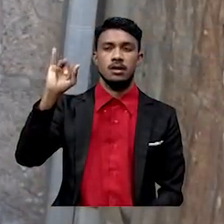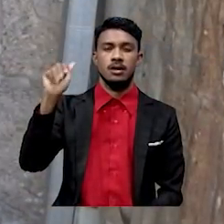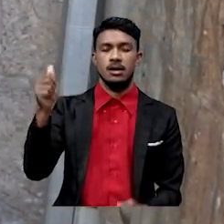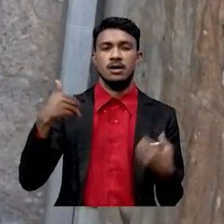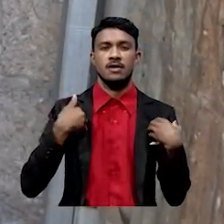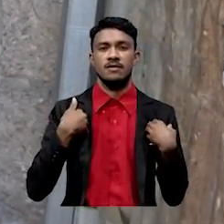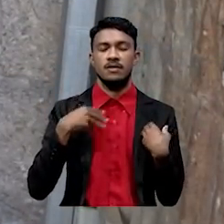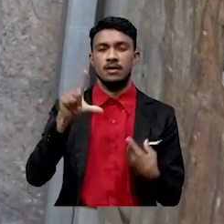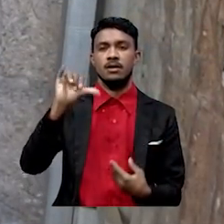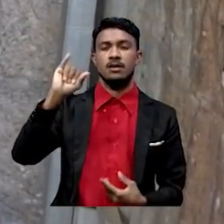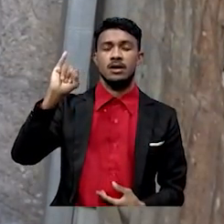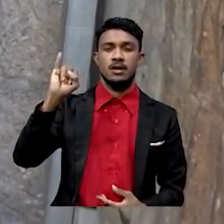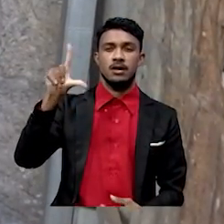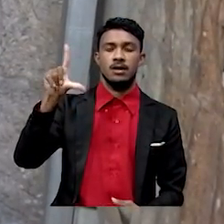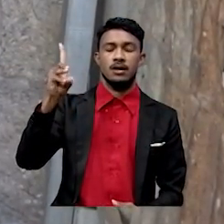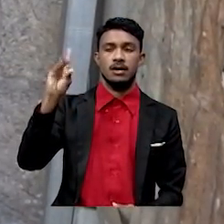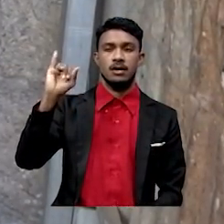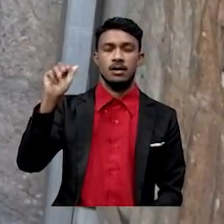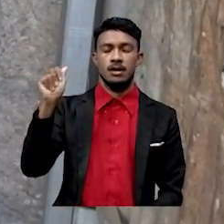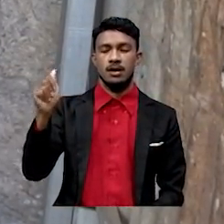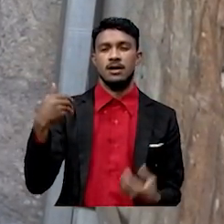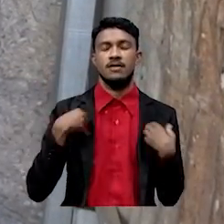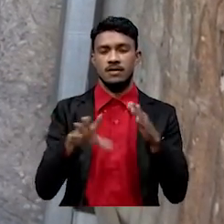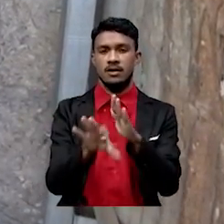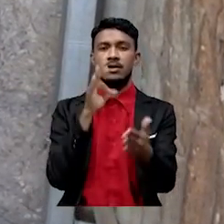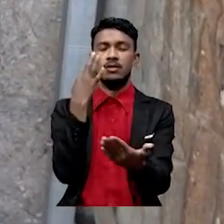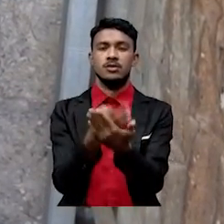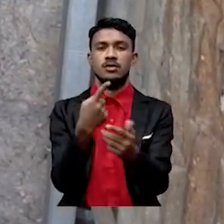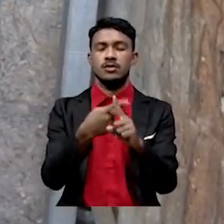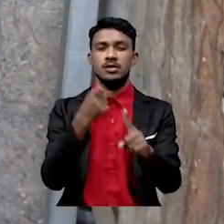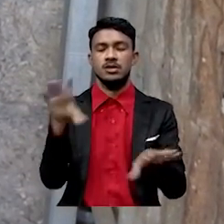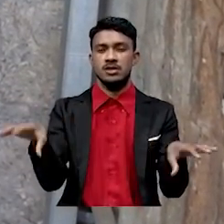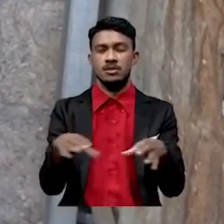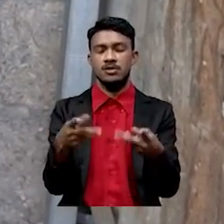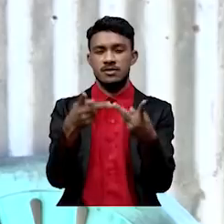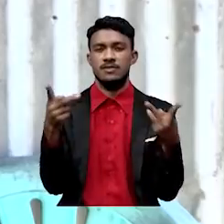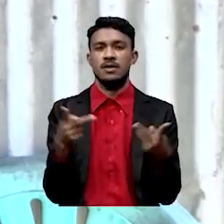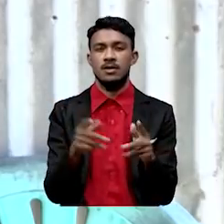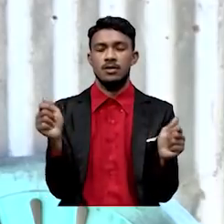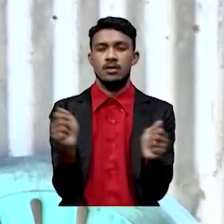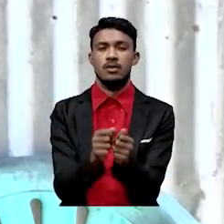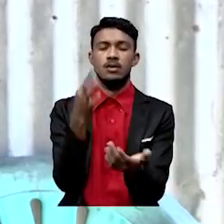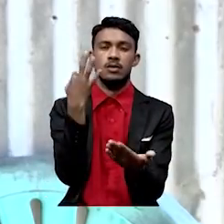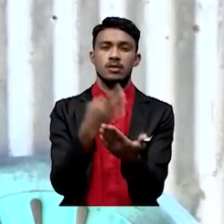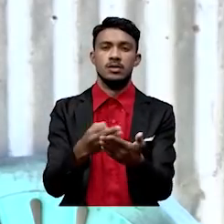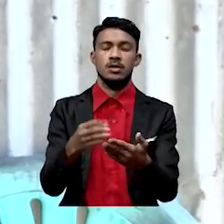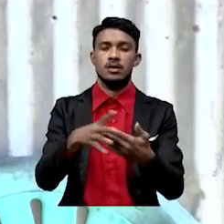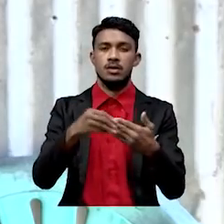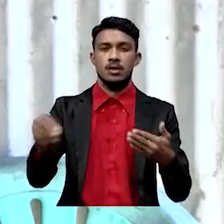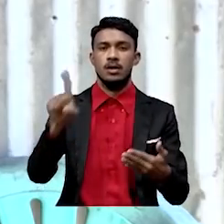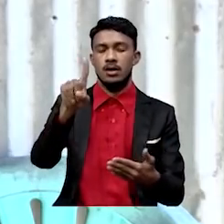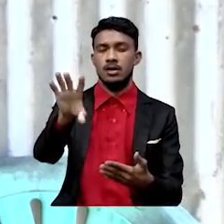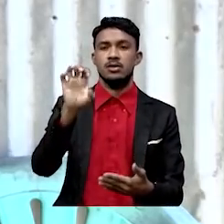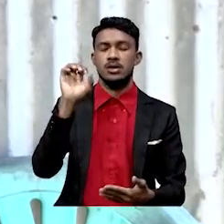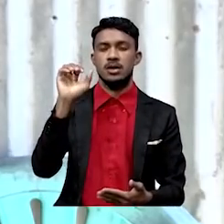Lidia nia vencimento nebe ne hetang husi nia serviço fatin ho dolar atus ida